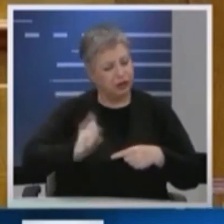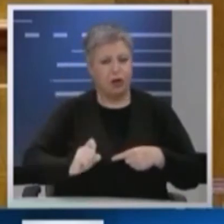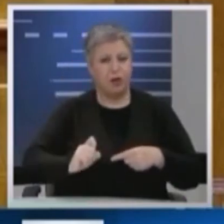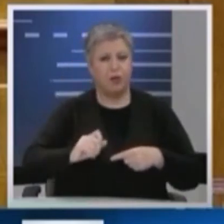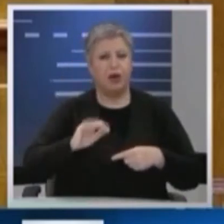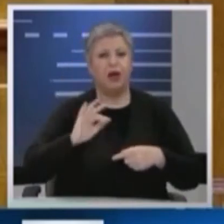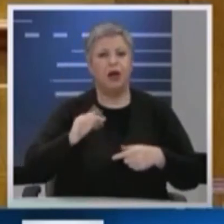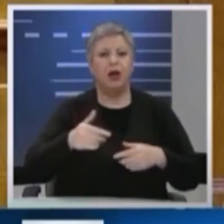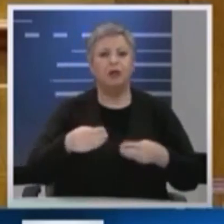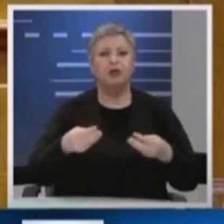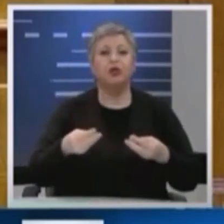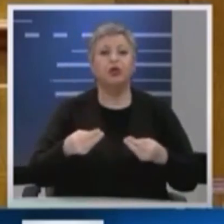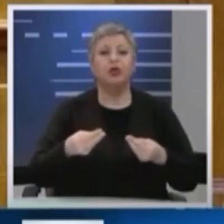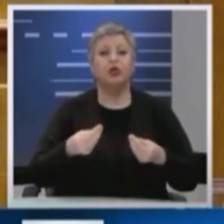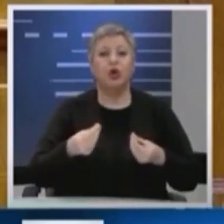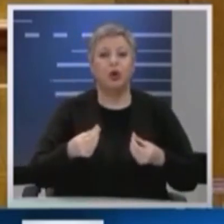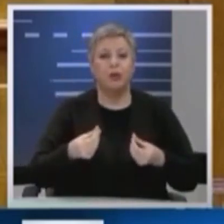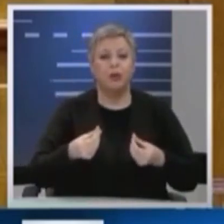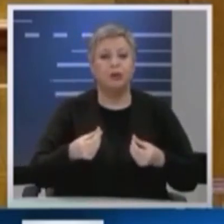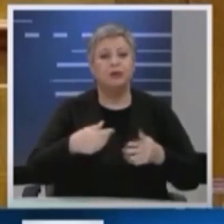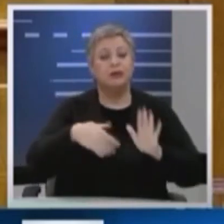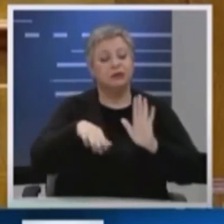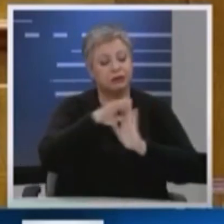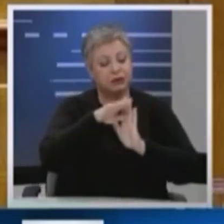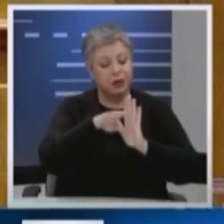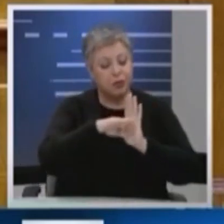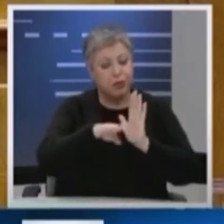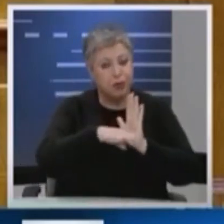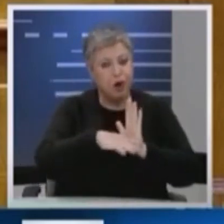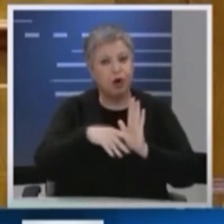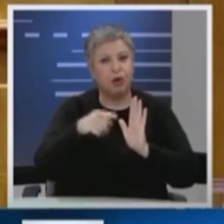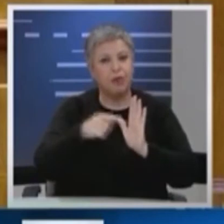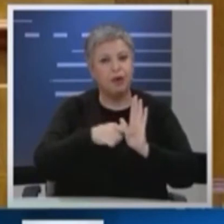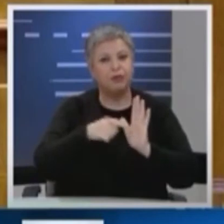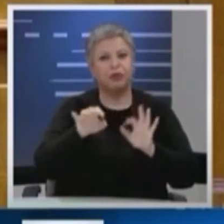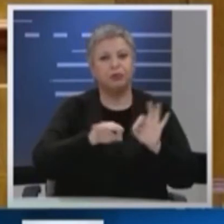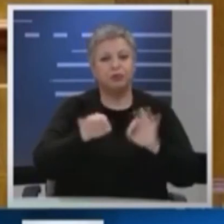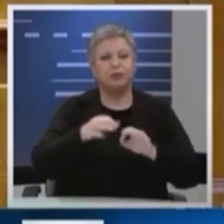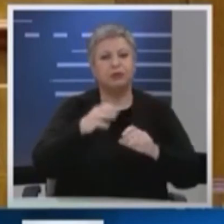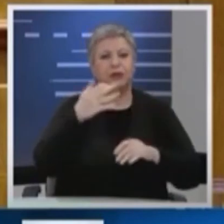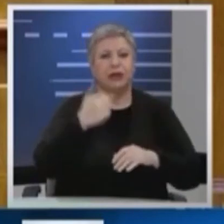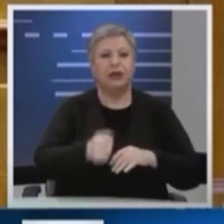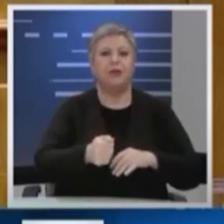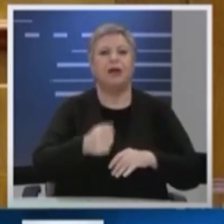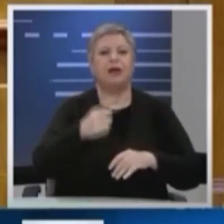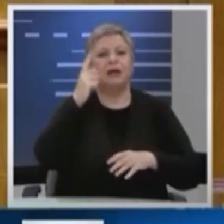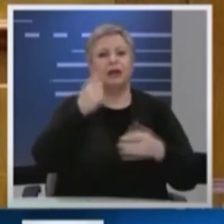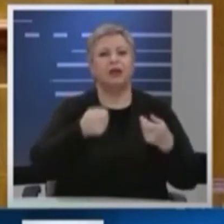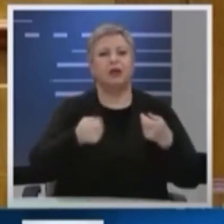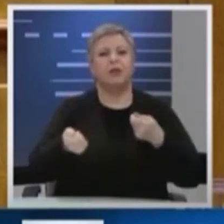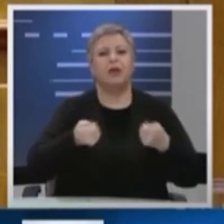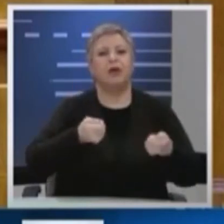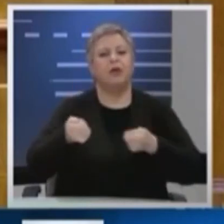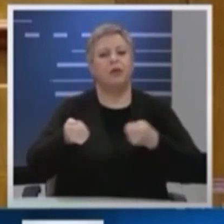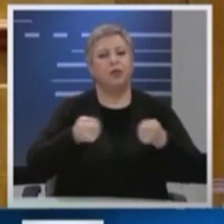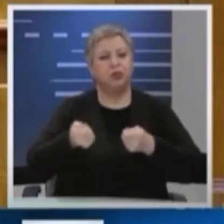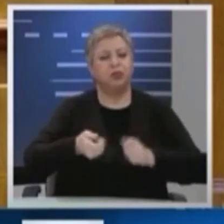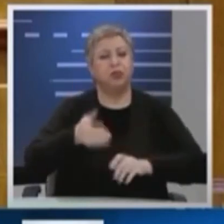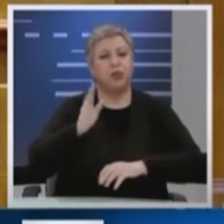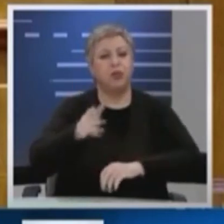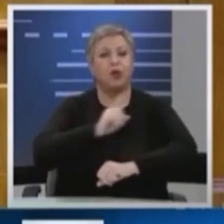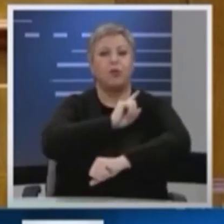της αυτή τον προγραμματισμό και την ουσιαστική διακυβέρνηση της χώρας, μια παράταξη ικανή